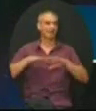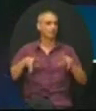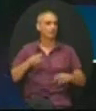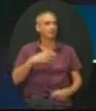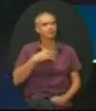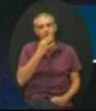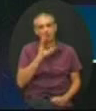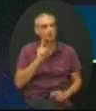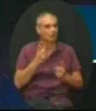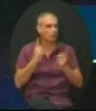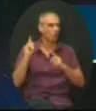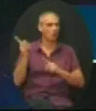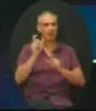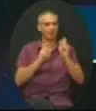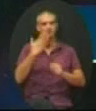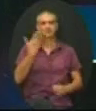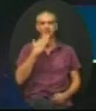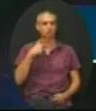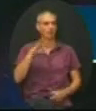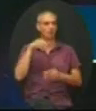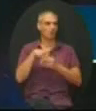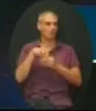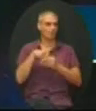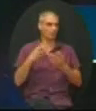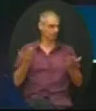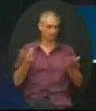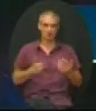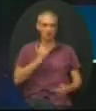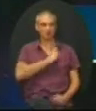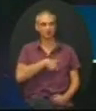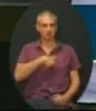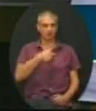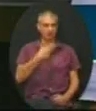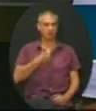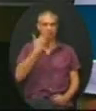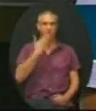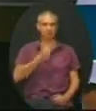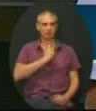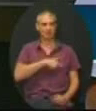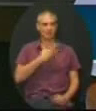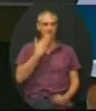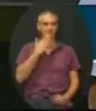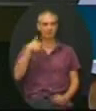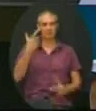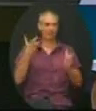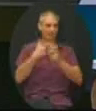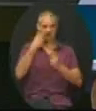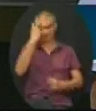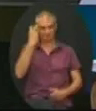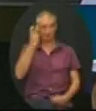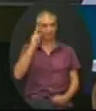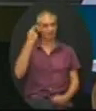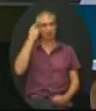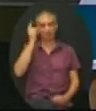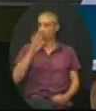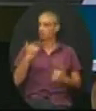יקרה באמת כל תושבי מזרח ירושלים ילכו לבחירות? המשמעות היא מאוד פשוטה. ראש ירושלים הוא יהיה מהמגזר הערבי, ואז יצטרכו